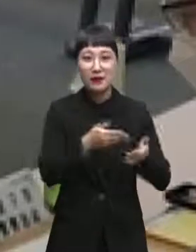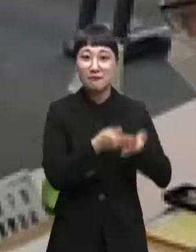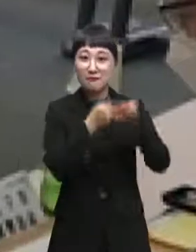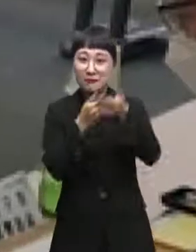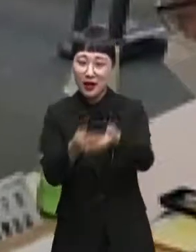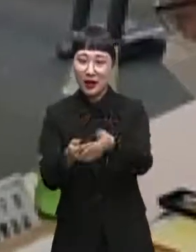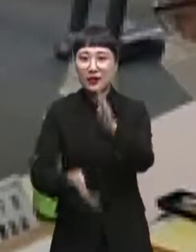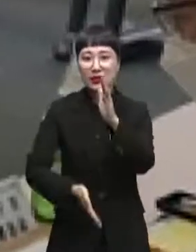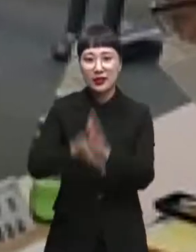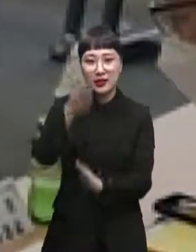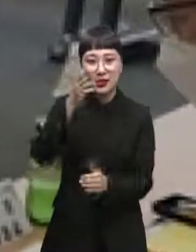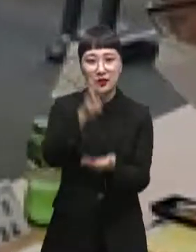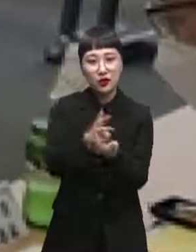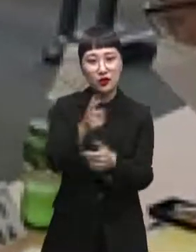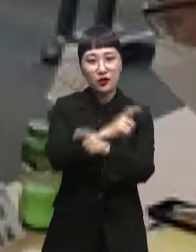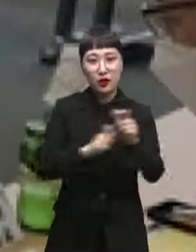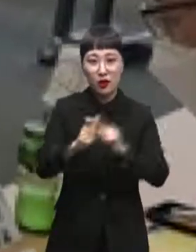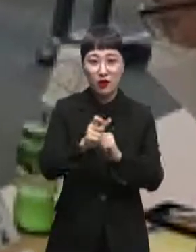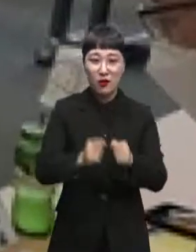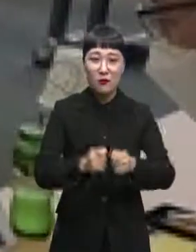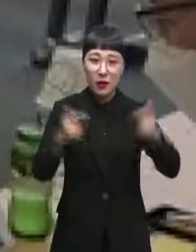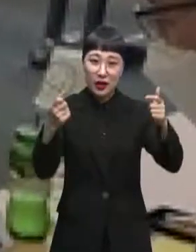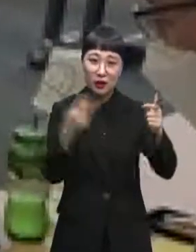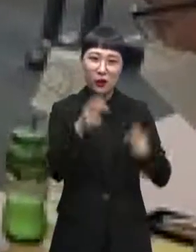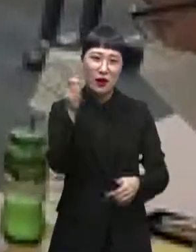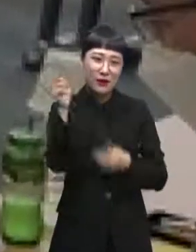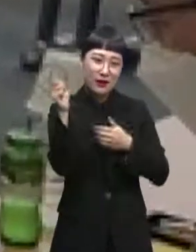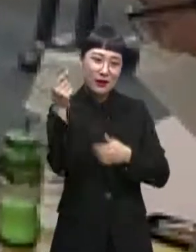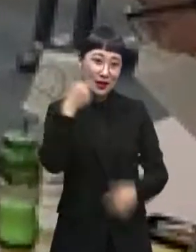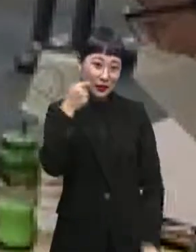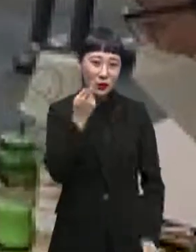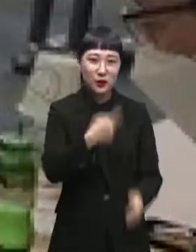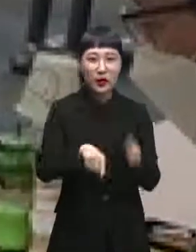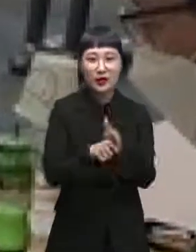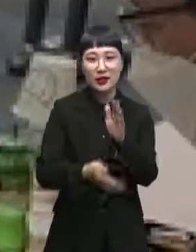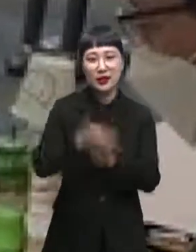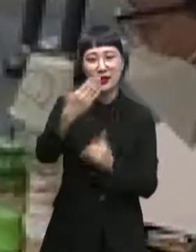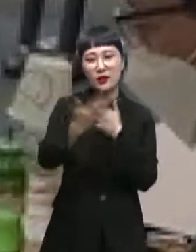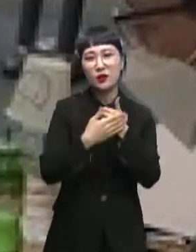도심 주차장 추가 조성과 주차 단속 강화를 위한 시의 지원을 요청했습니다.